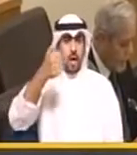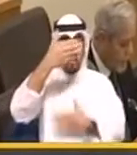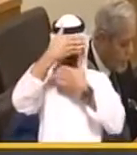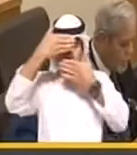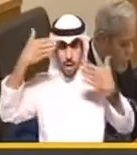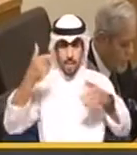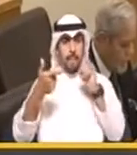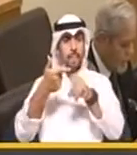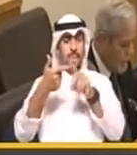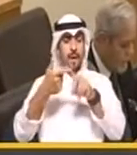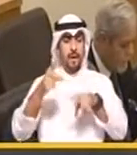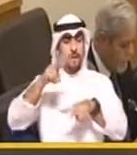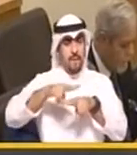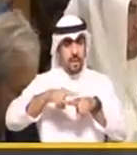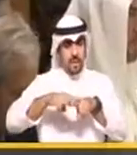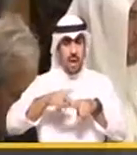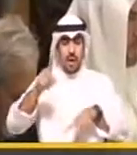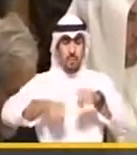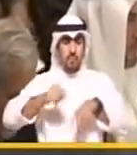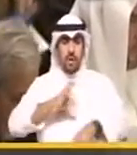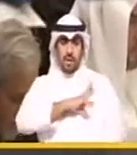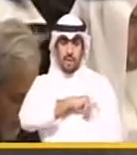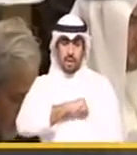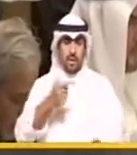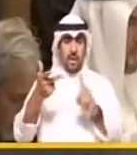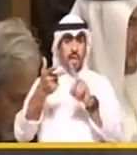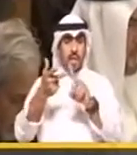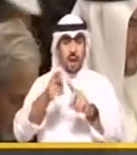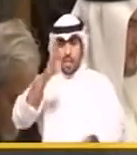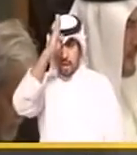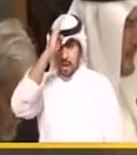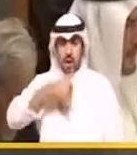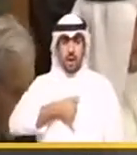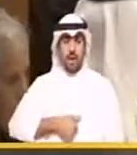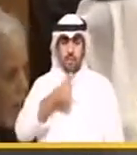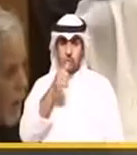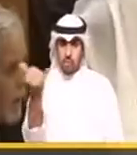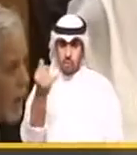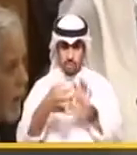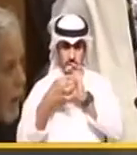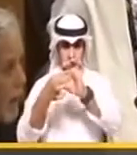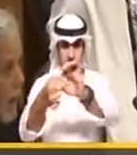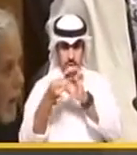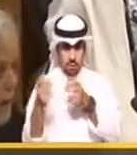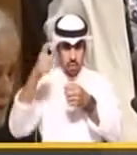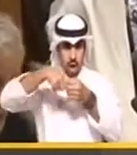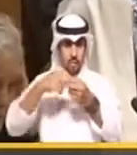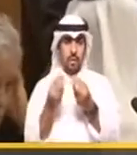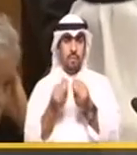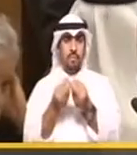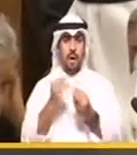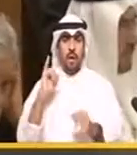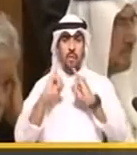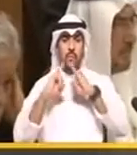الفلسطينيه والوضع في سوريا والعراق واليمن مؤكدا على اهميه التنسيق والتعاون بين الدول الاعضاء في منظمه التعاون